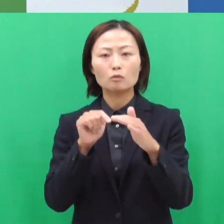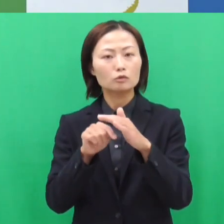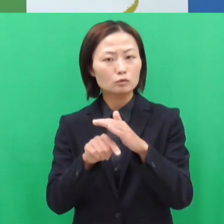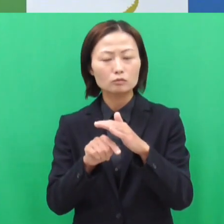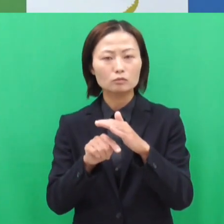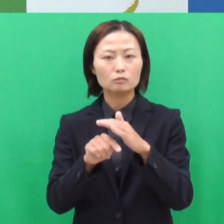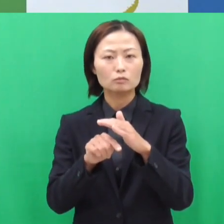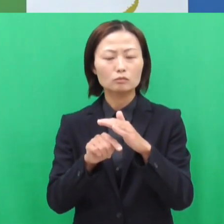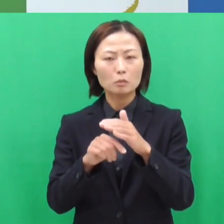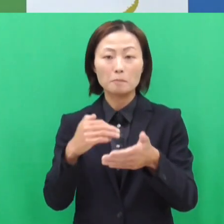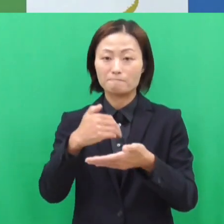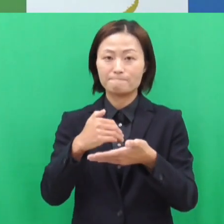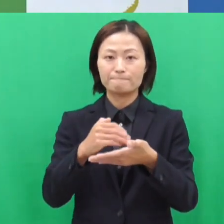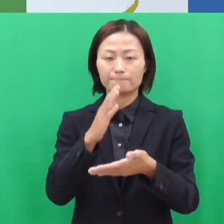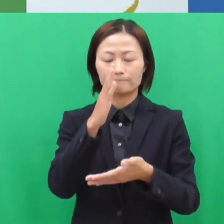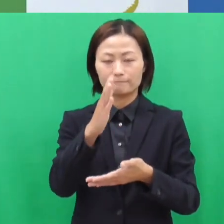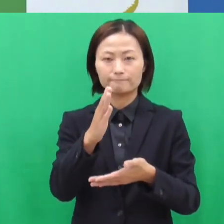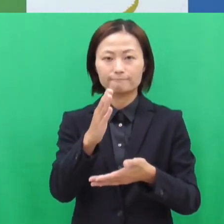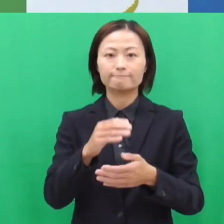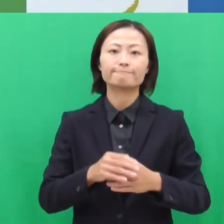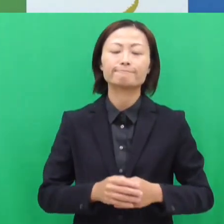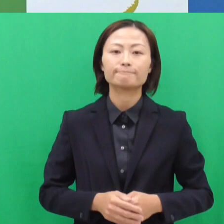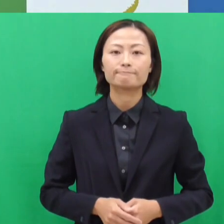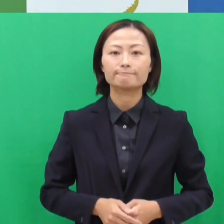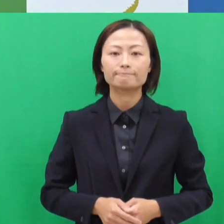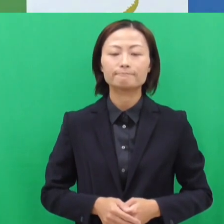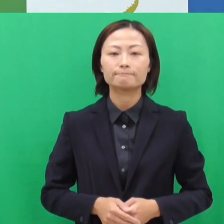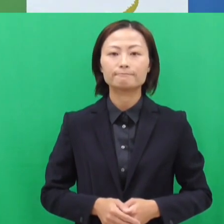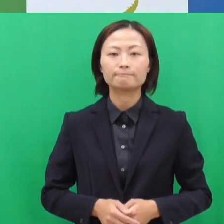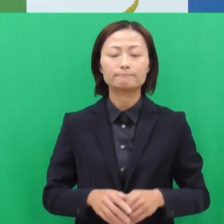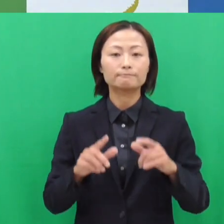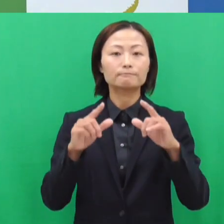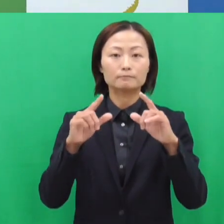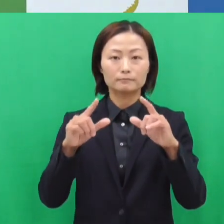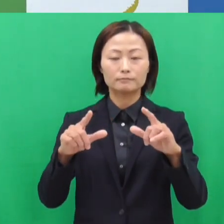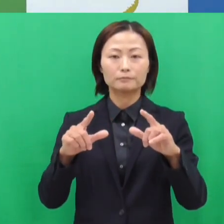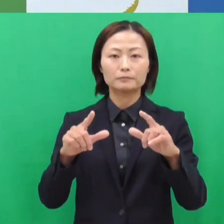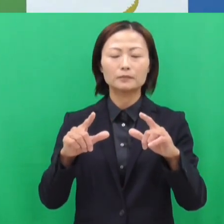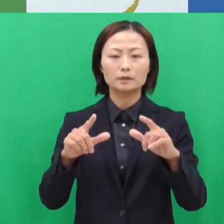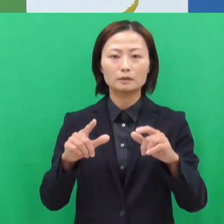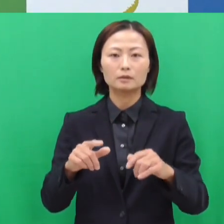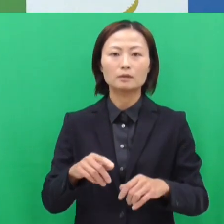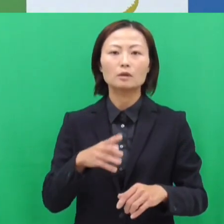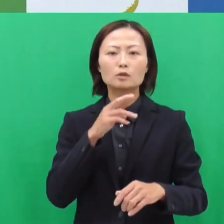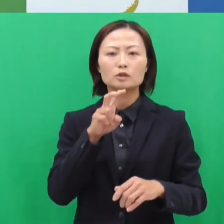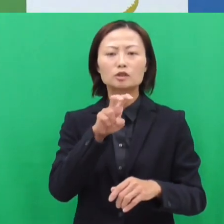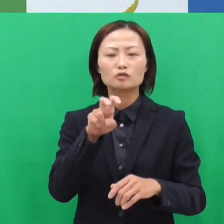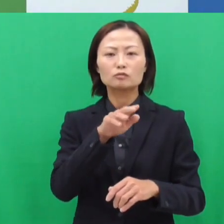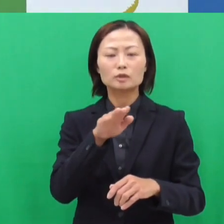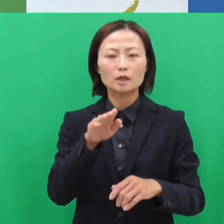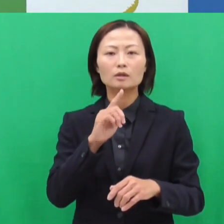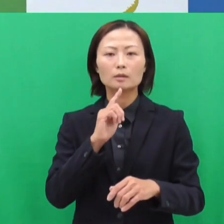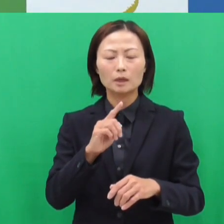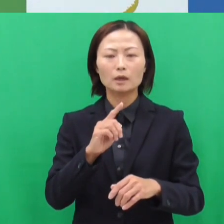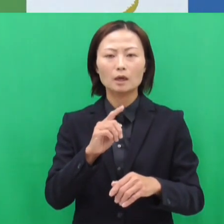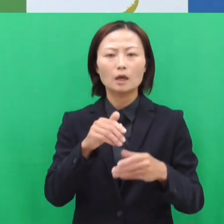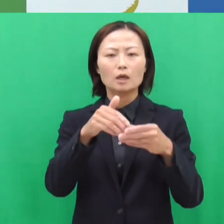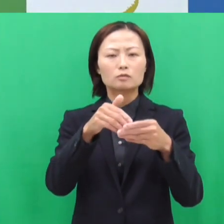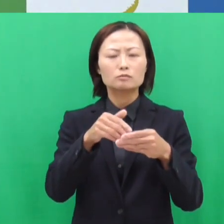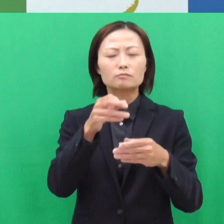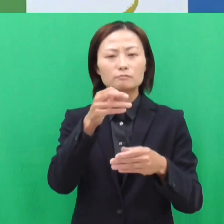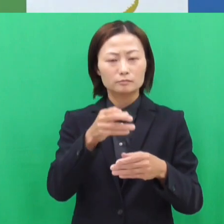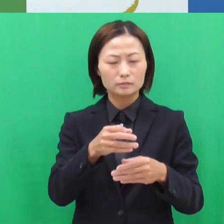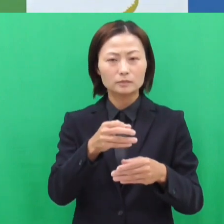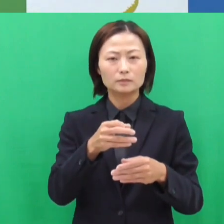をあれば教えていただきたいんですけれどもはい20代の皆さんはやはり収入が低い